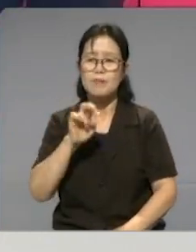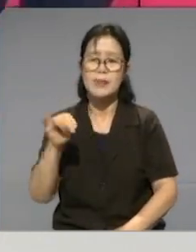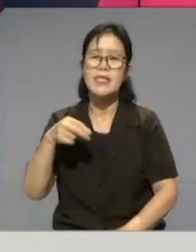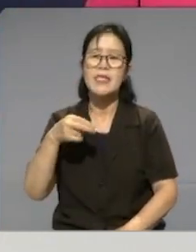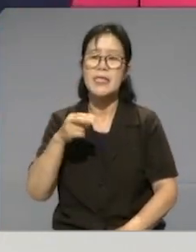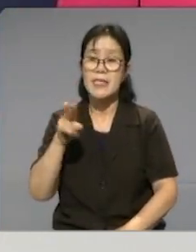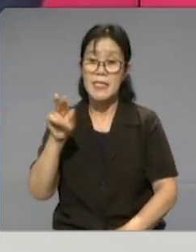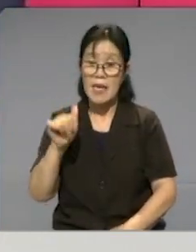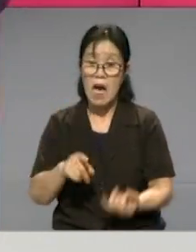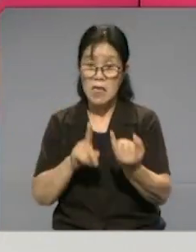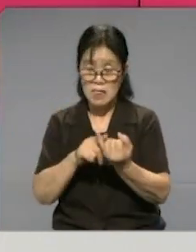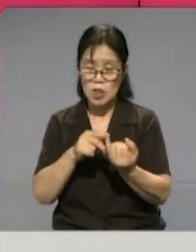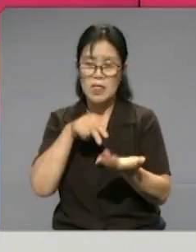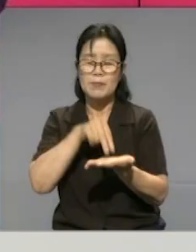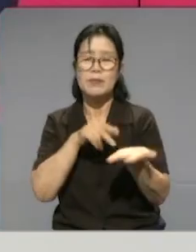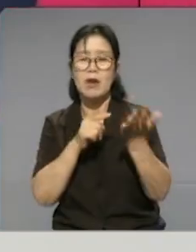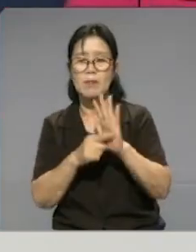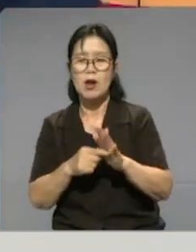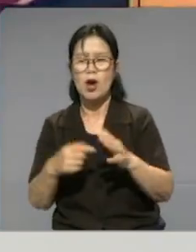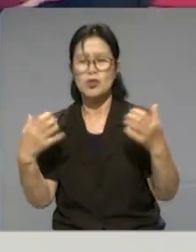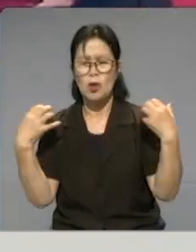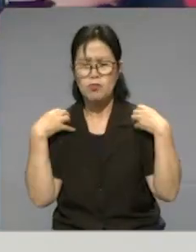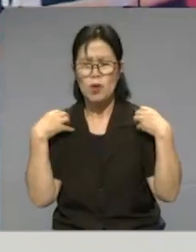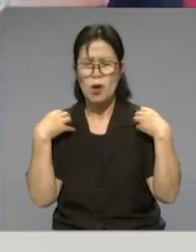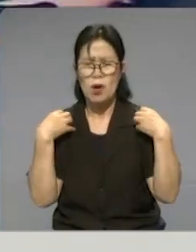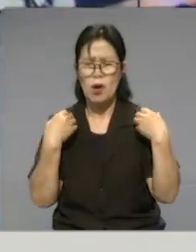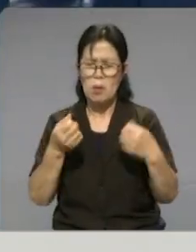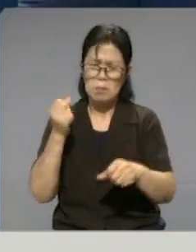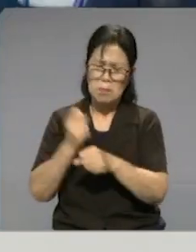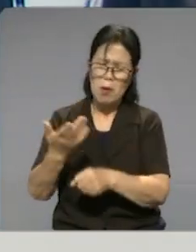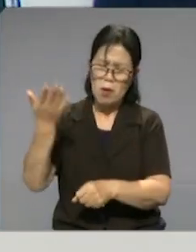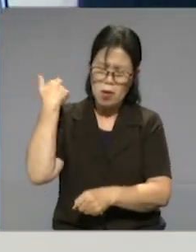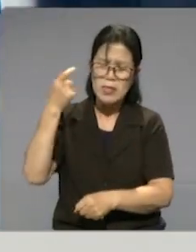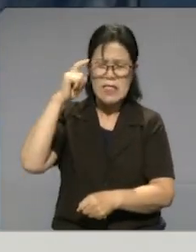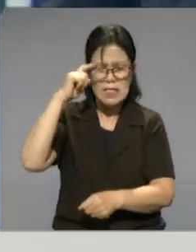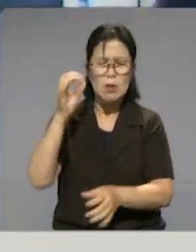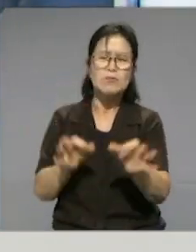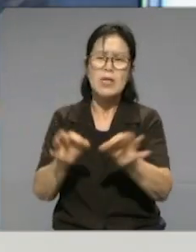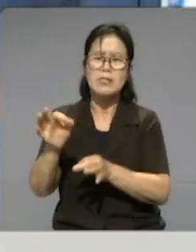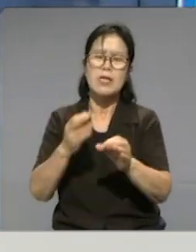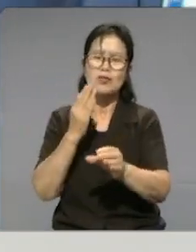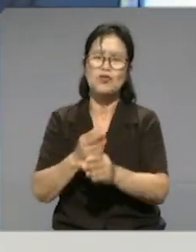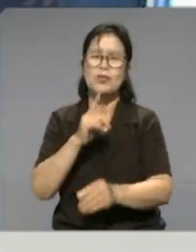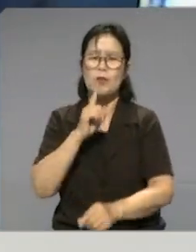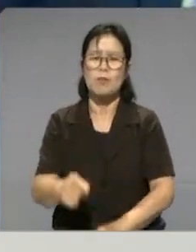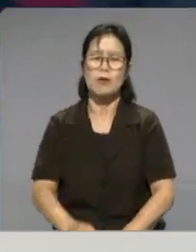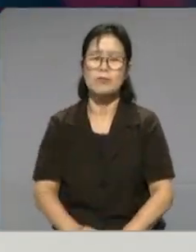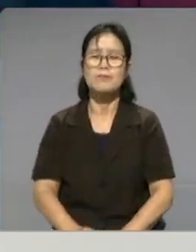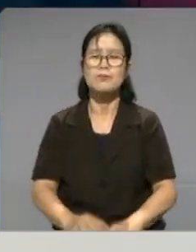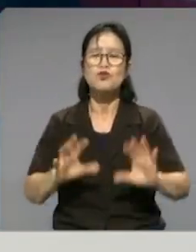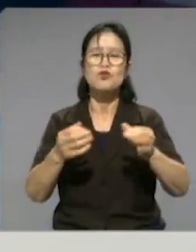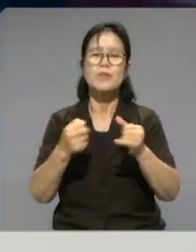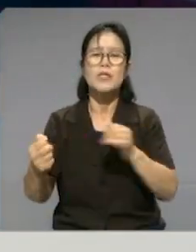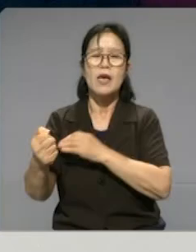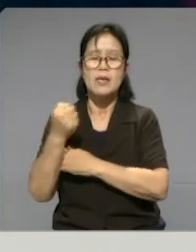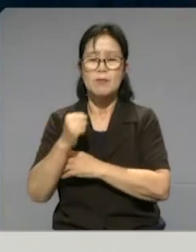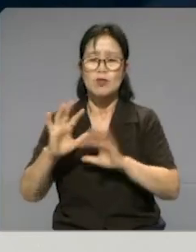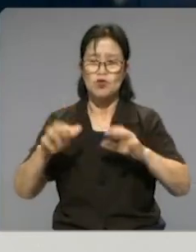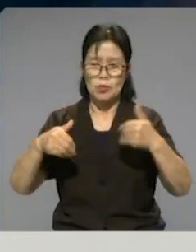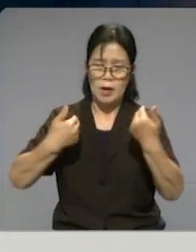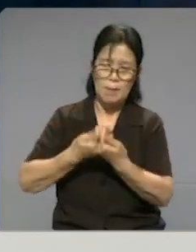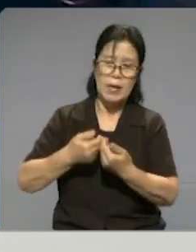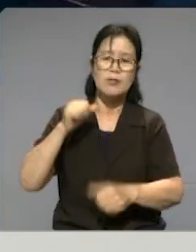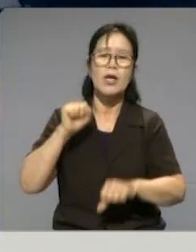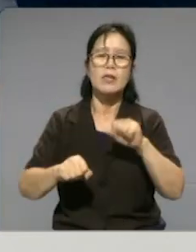입장을 밝혔습니다 정부 여당이 철 지난 색깔론으로 이념 장사를 하고 있다 반박했는데 국민의 힘은 반국과